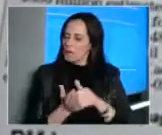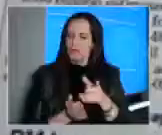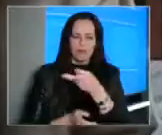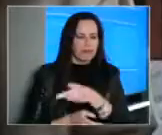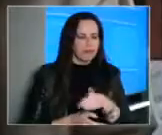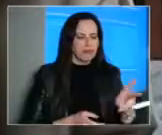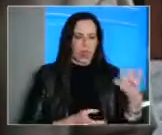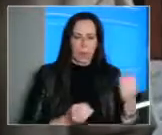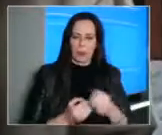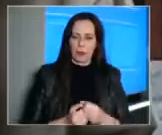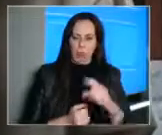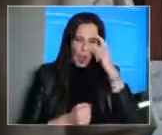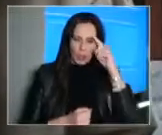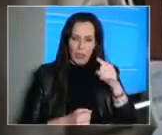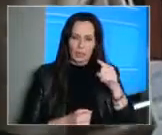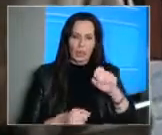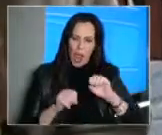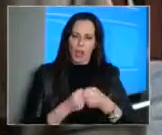מחיר כבד.